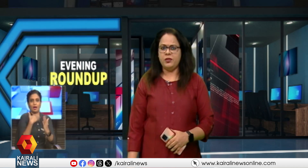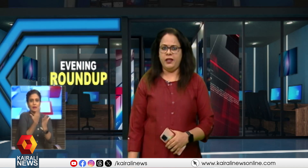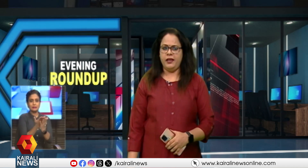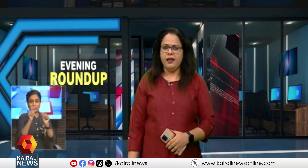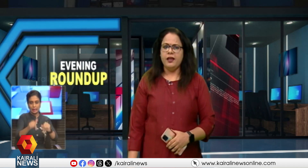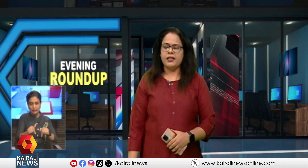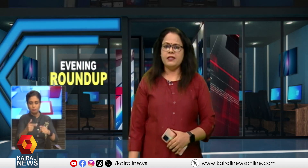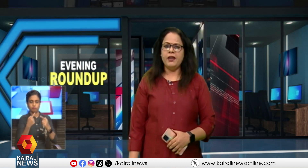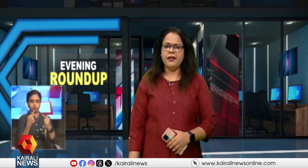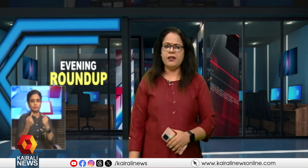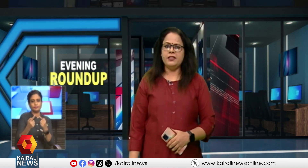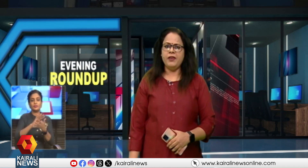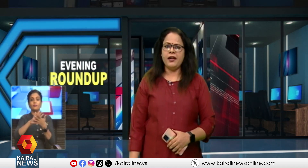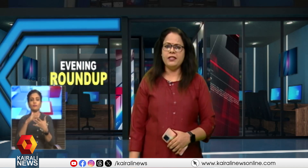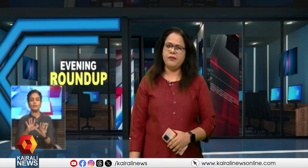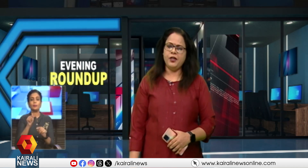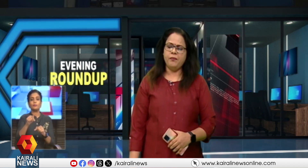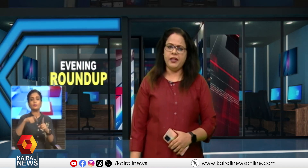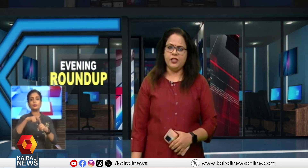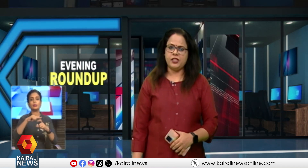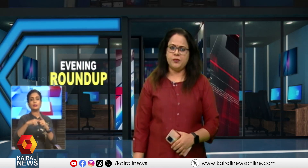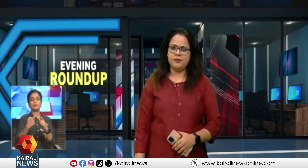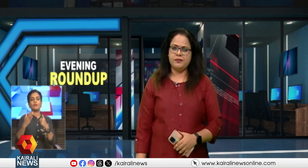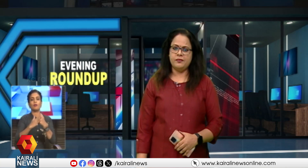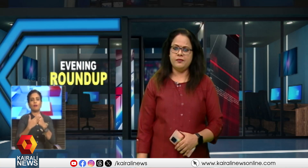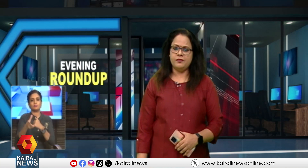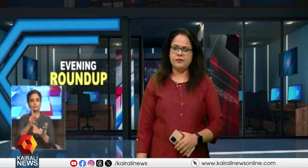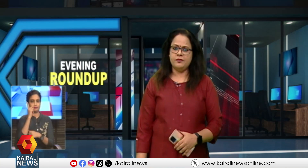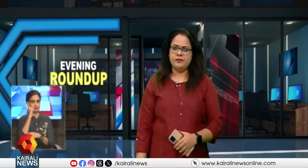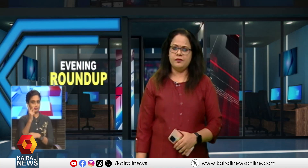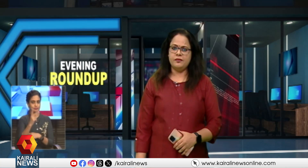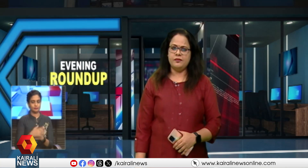വാദം പൂർത്തിയായി കേജരിവാളിന്റെ ഹർജി വ്യാഴാഴ്ച വീണ്ടും പരിഗണിച്ചേക്കും